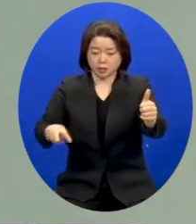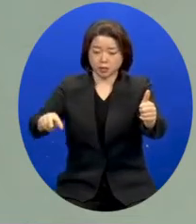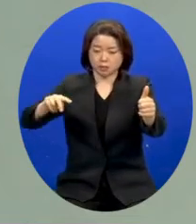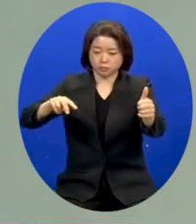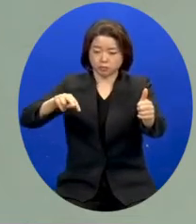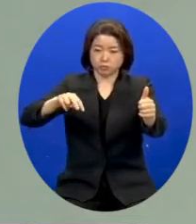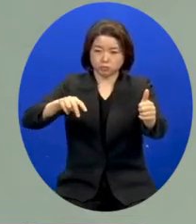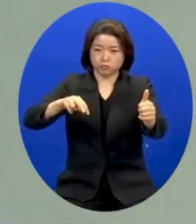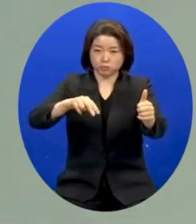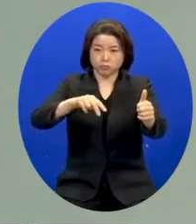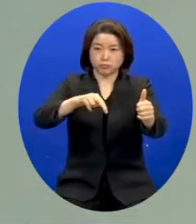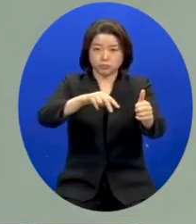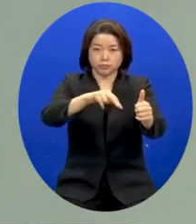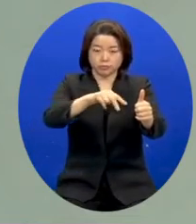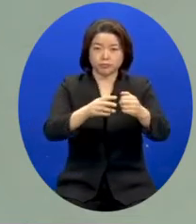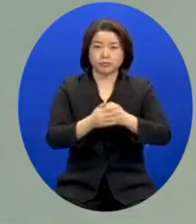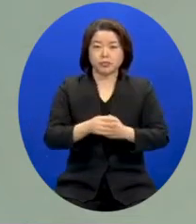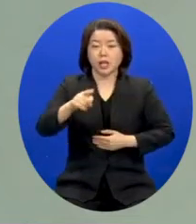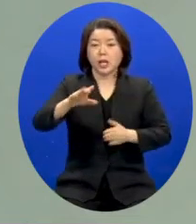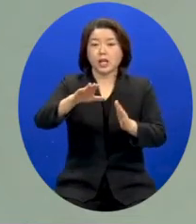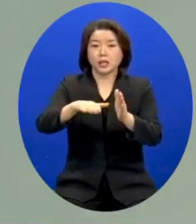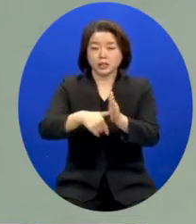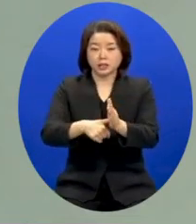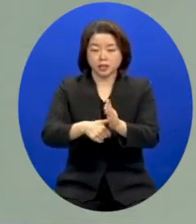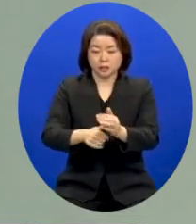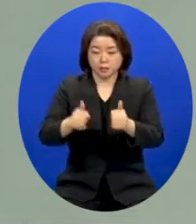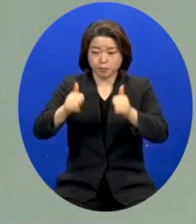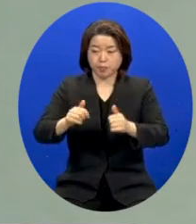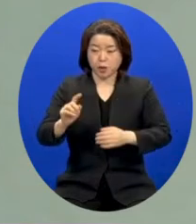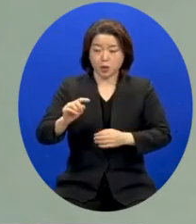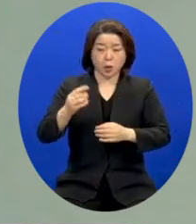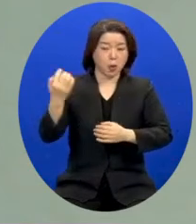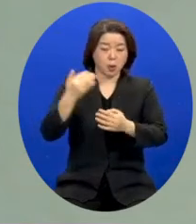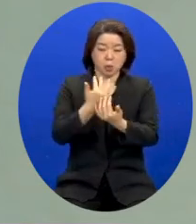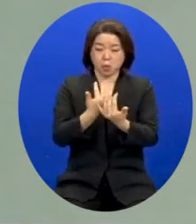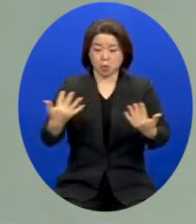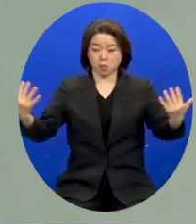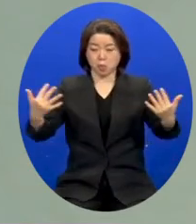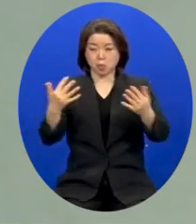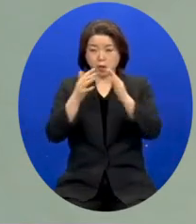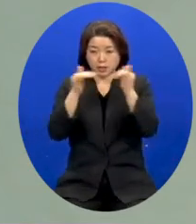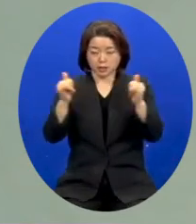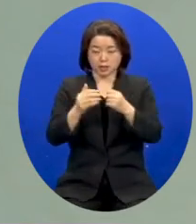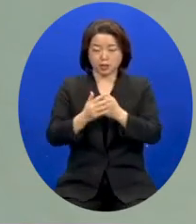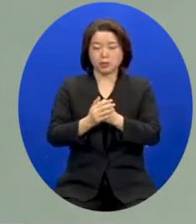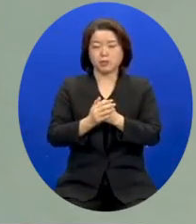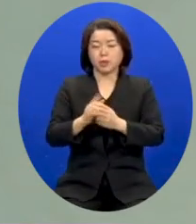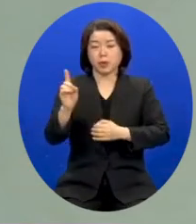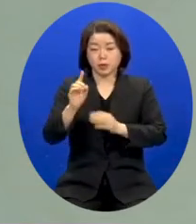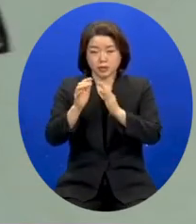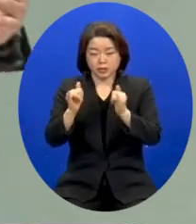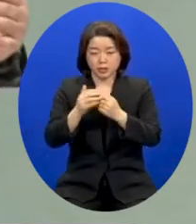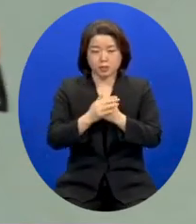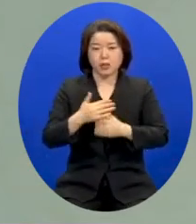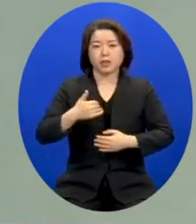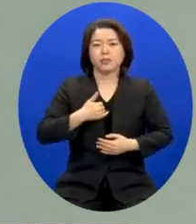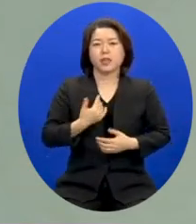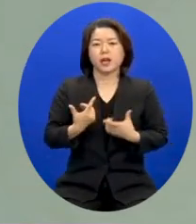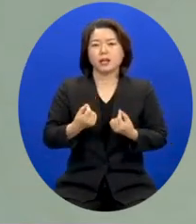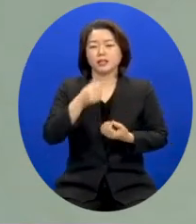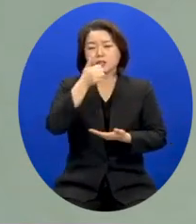겁니다. 그때 그 법정에 있는 어떤 한 사람이 나 같은 죄인 살리신 그 찬송을